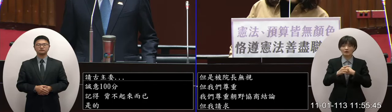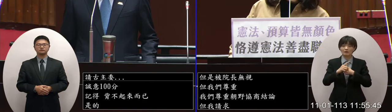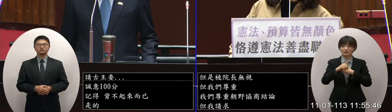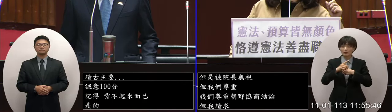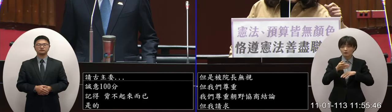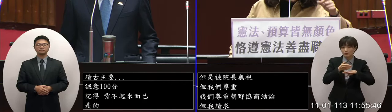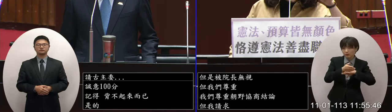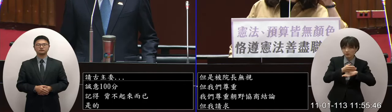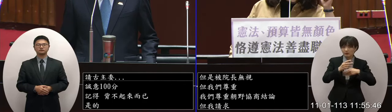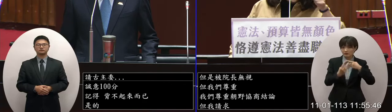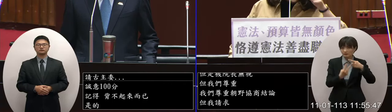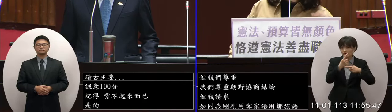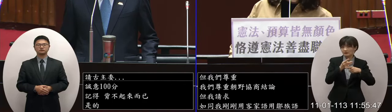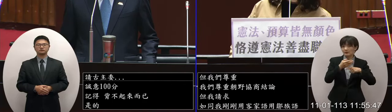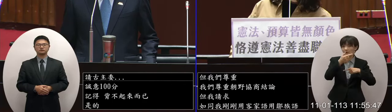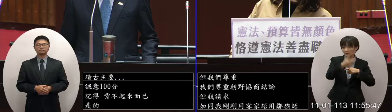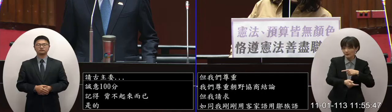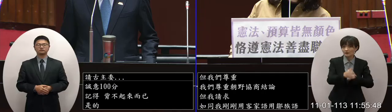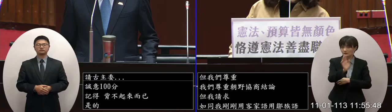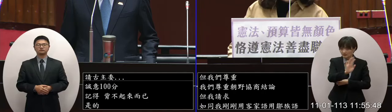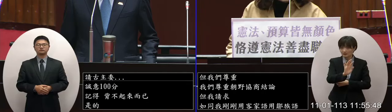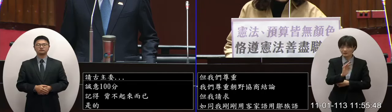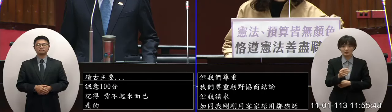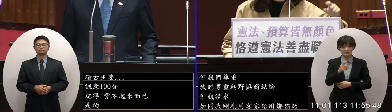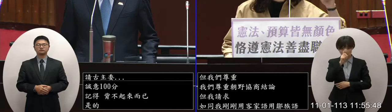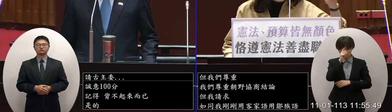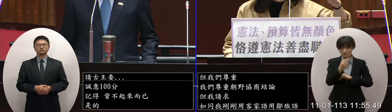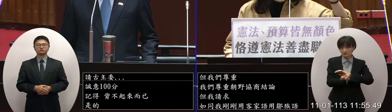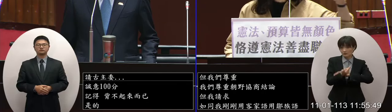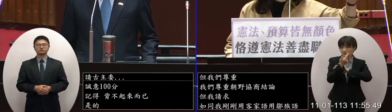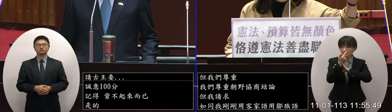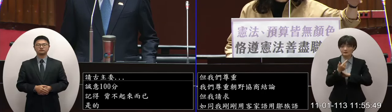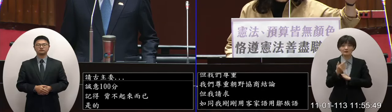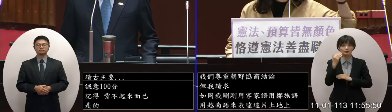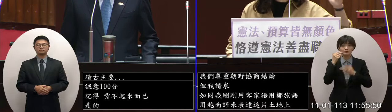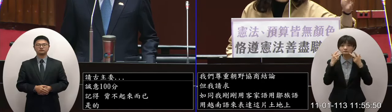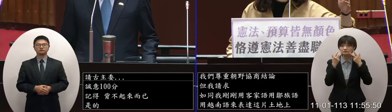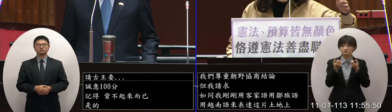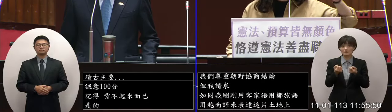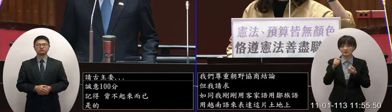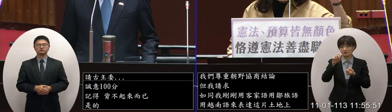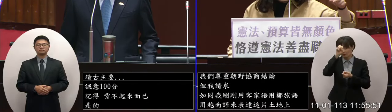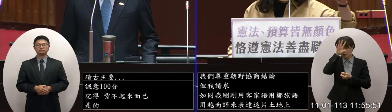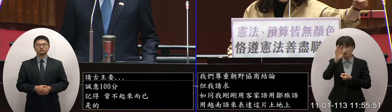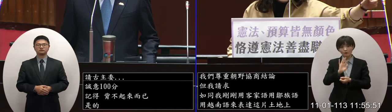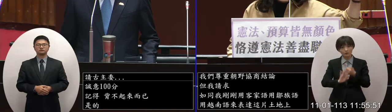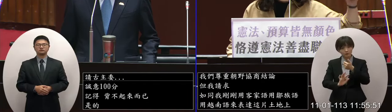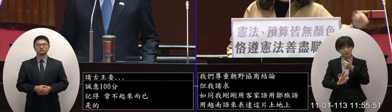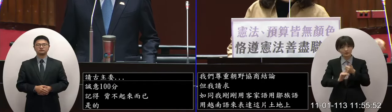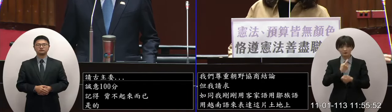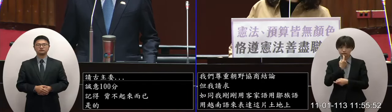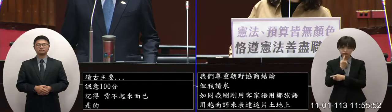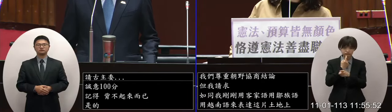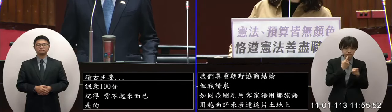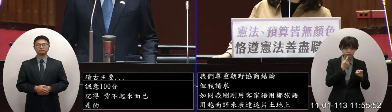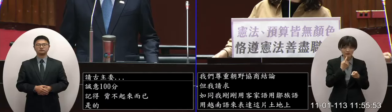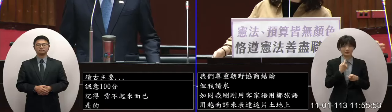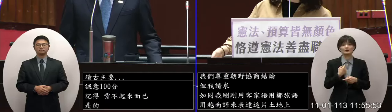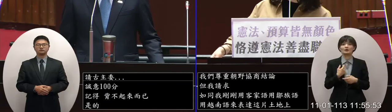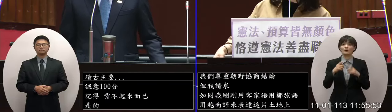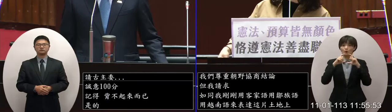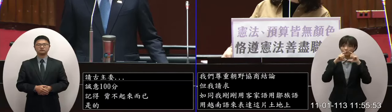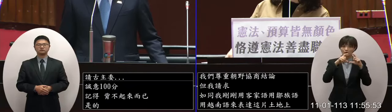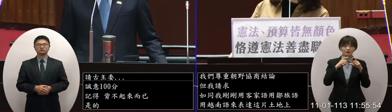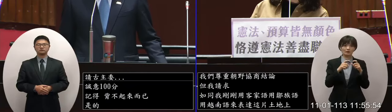阶段，专业来对决。如果在野党的委员针对各项预算有疑义，回到各该委员会去